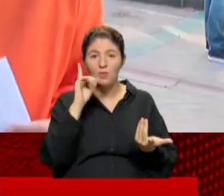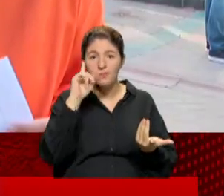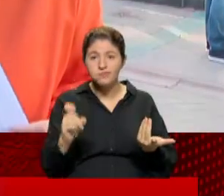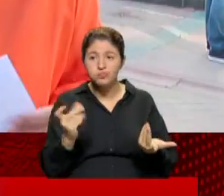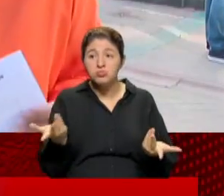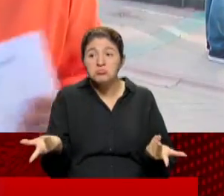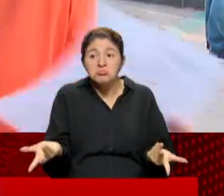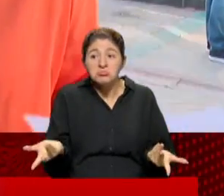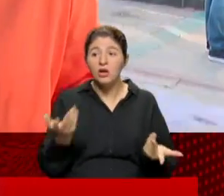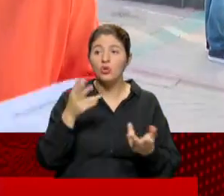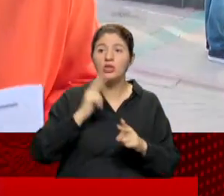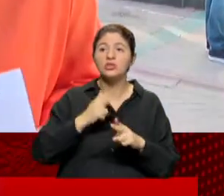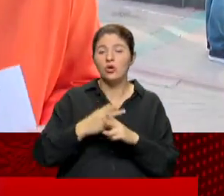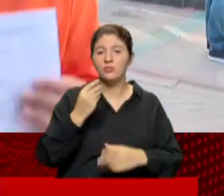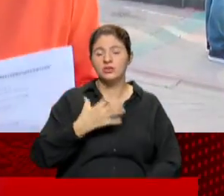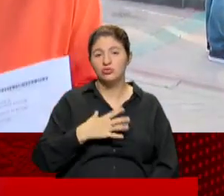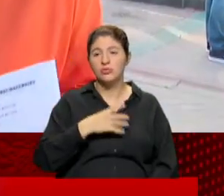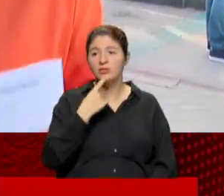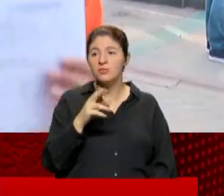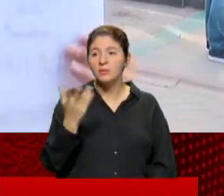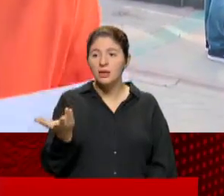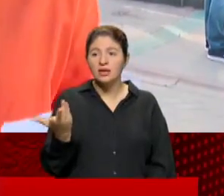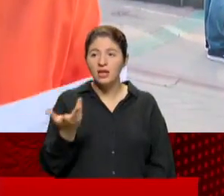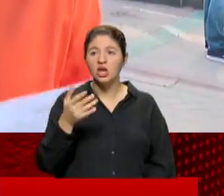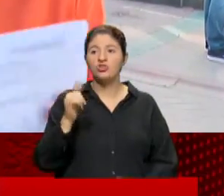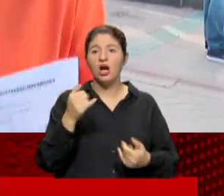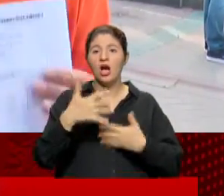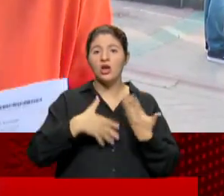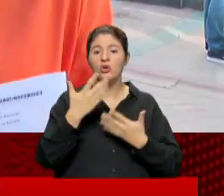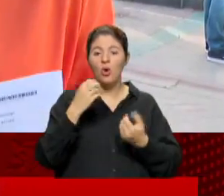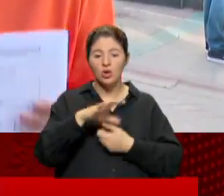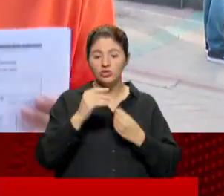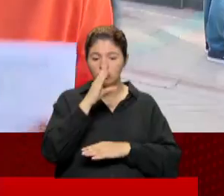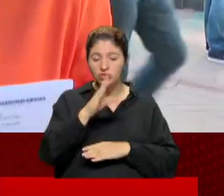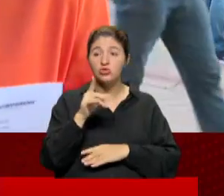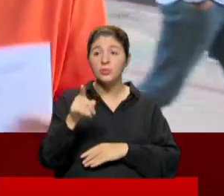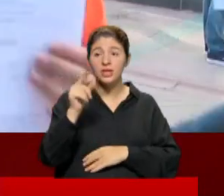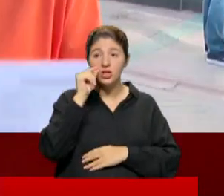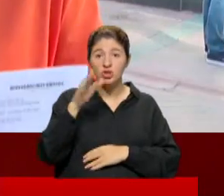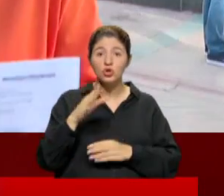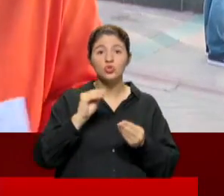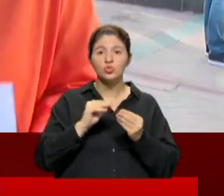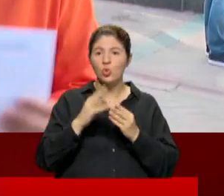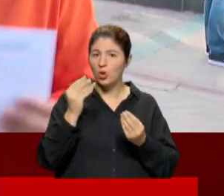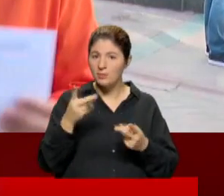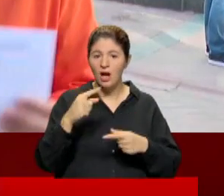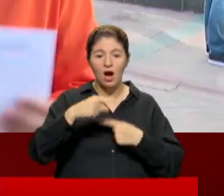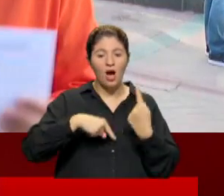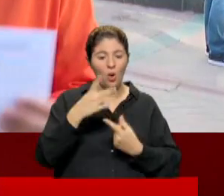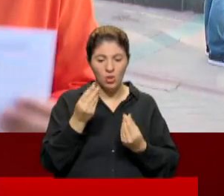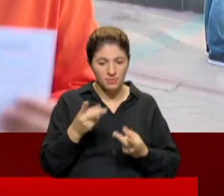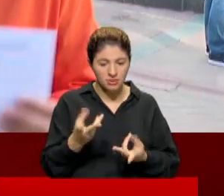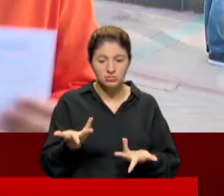açıkçası E çok hızlı olmasını diliyoruz dediğim gibi Şakayla karışık durum çok ciddi Çünkü bu kişi suçlu olabilir aranıyor